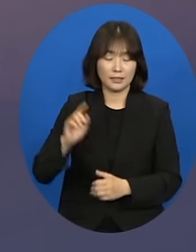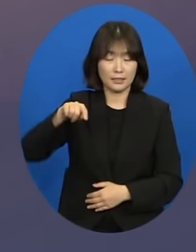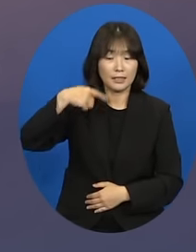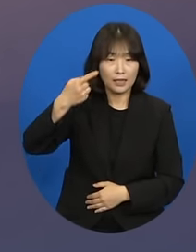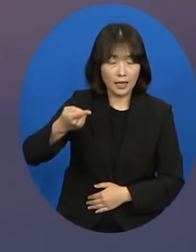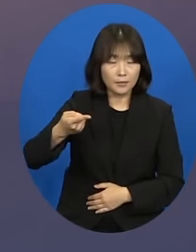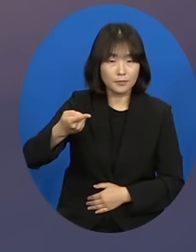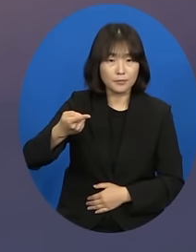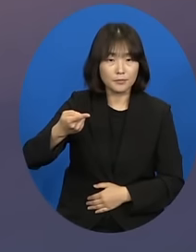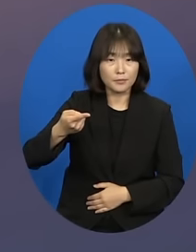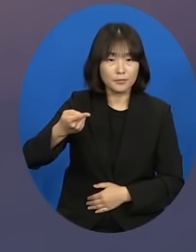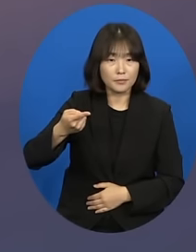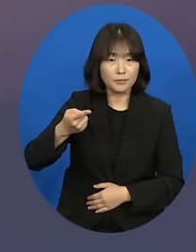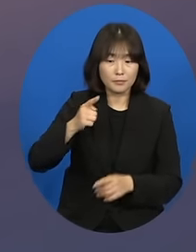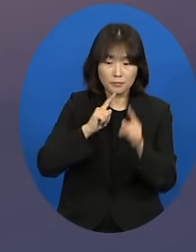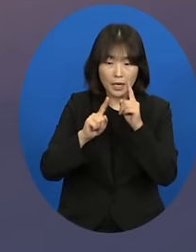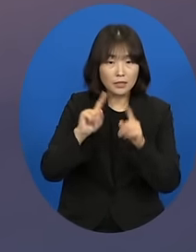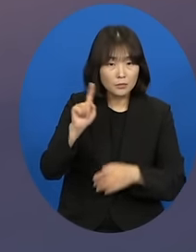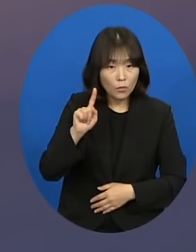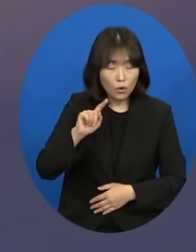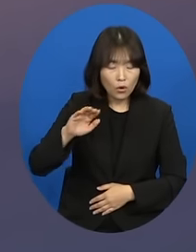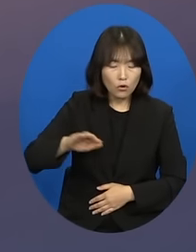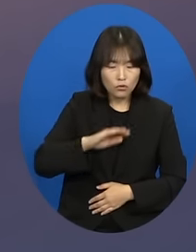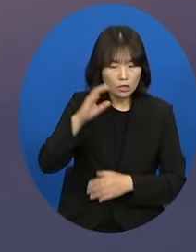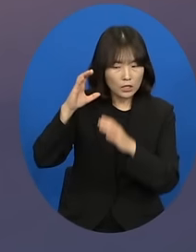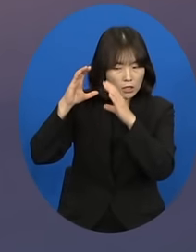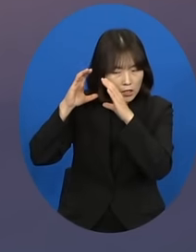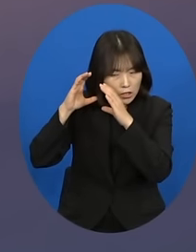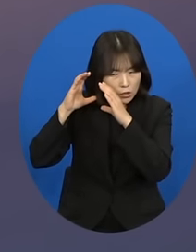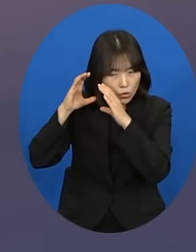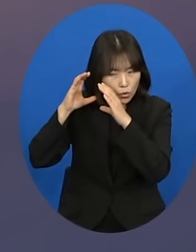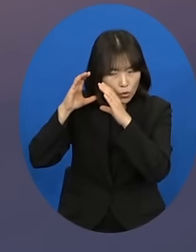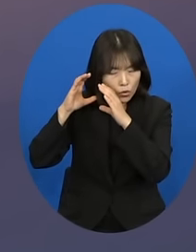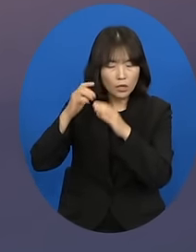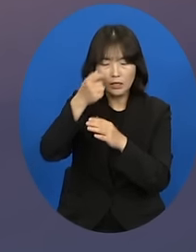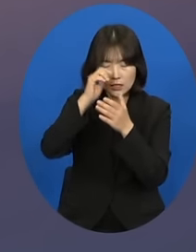15절에 우리의 기도를 들어주신다는 것을 하면